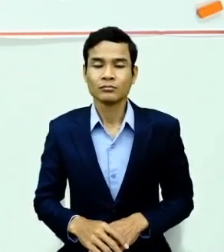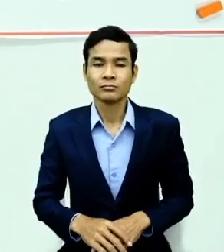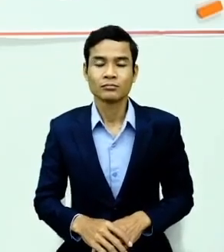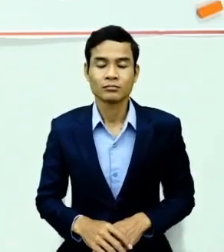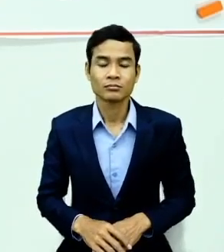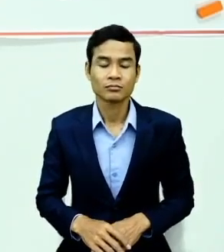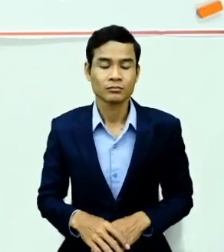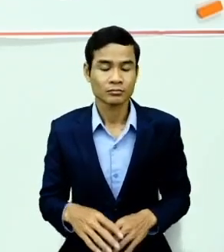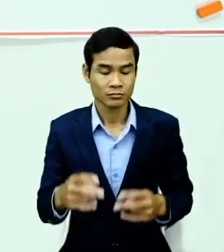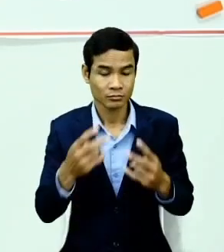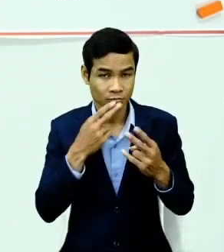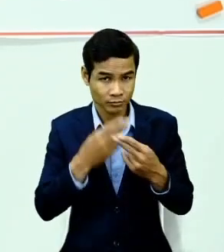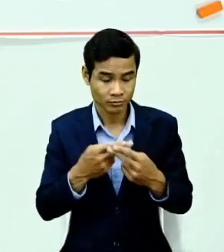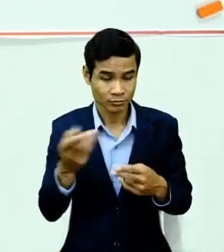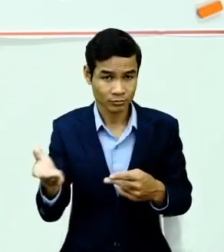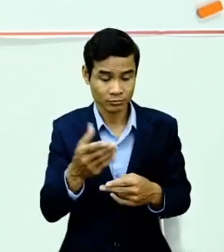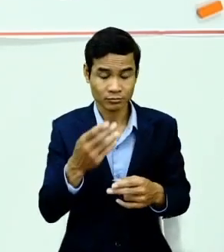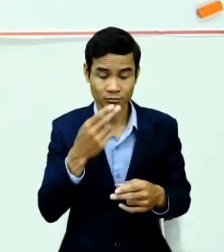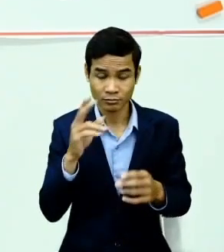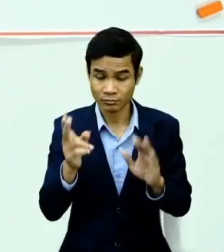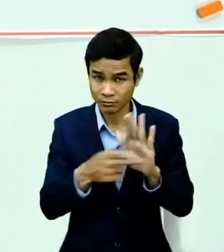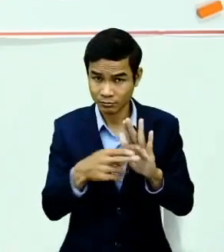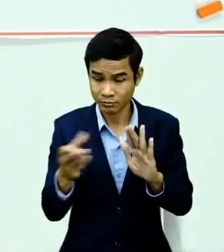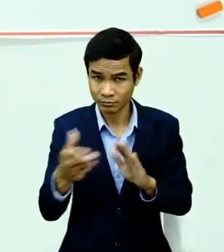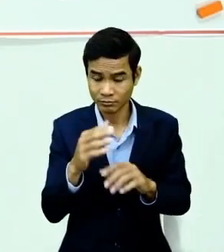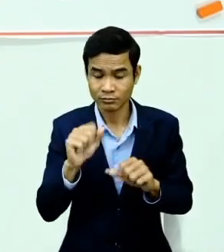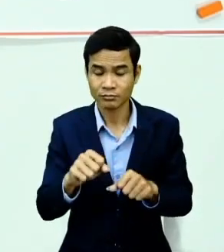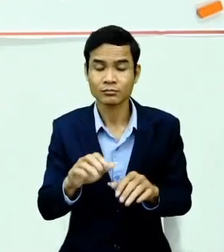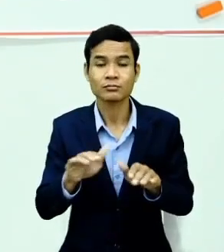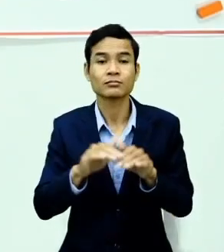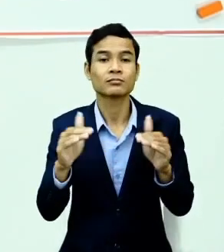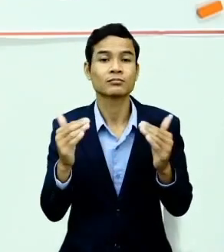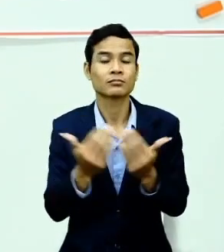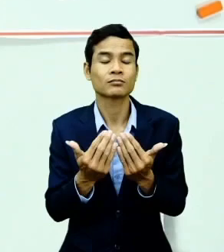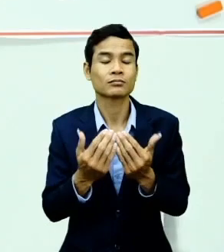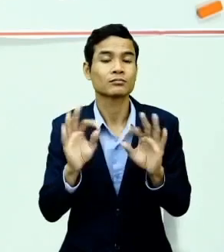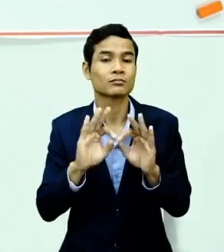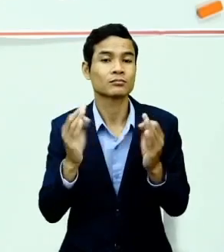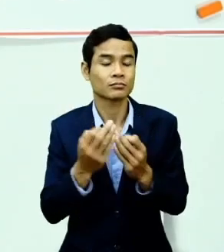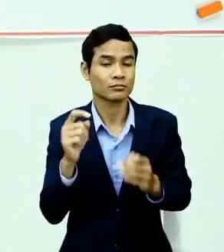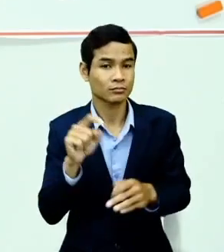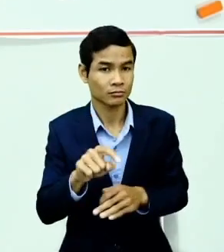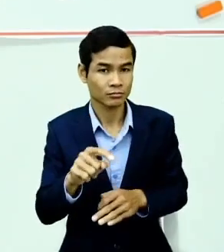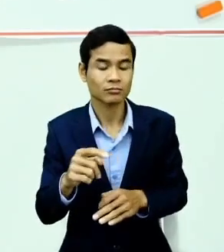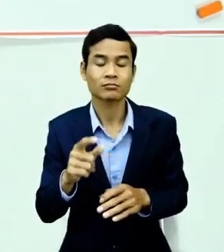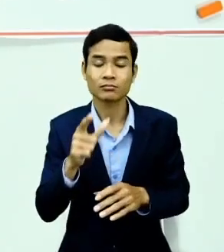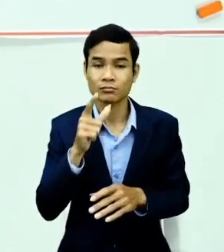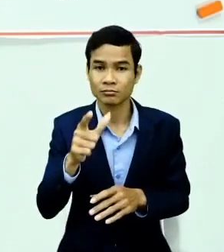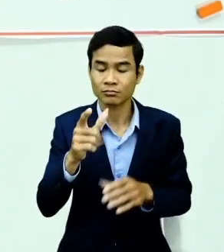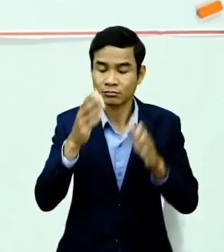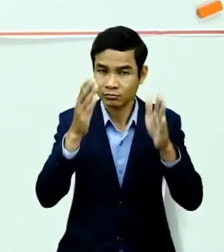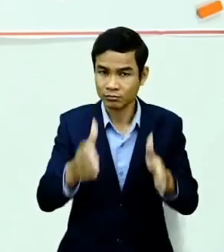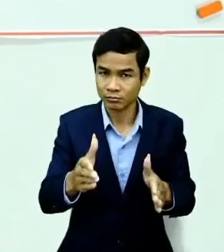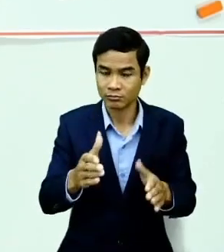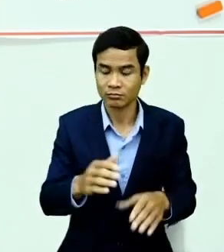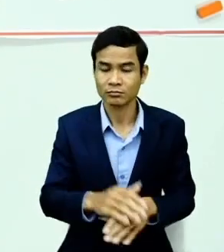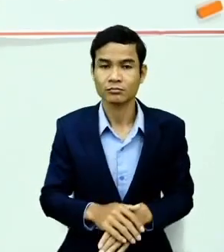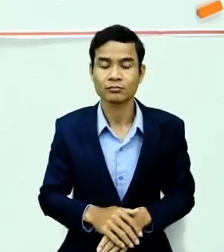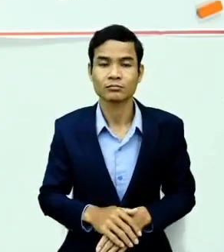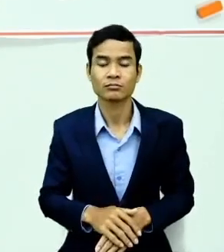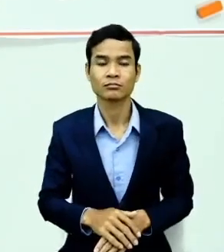tỏ chá lai từng ọc nha lưu lưu sẽ mãi chất cửa xa ní chứ mà nó